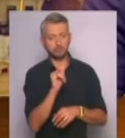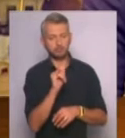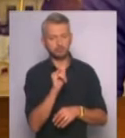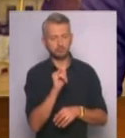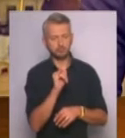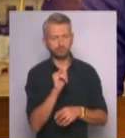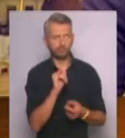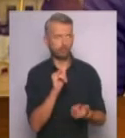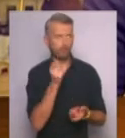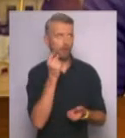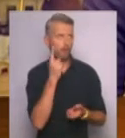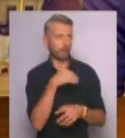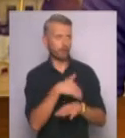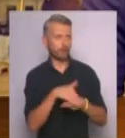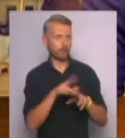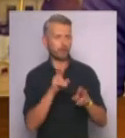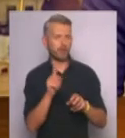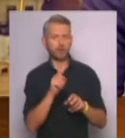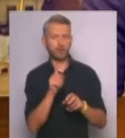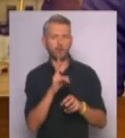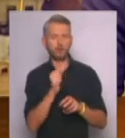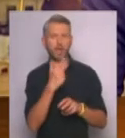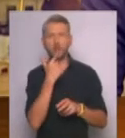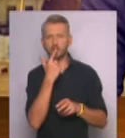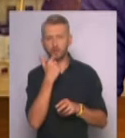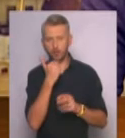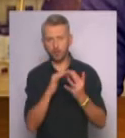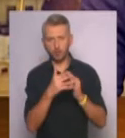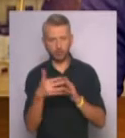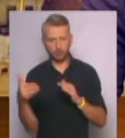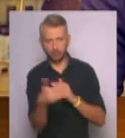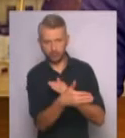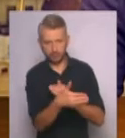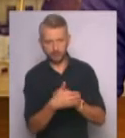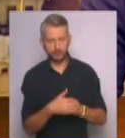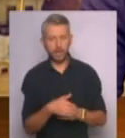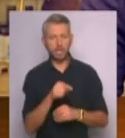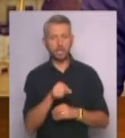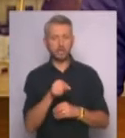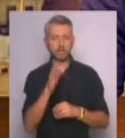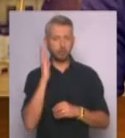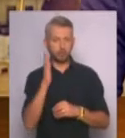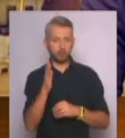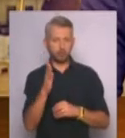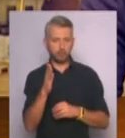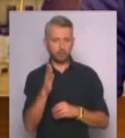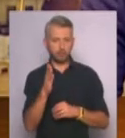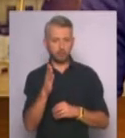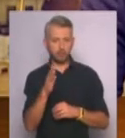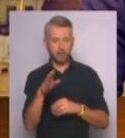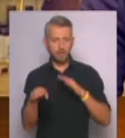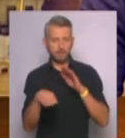Забув, як вулиця називається. Та, що йде на Червоний хутір, то ці будуть рухатись